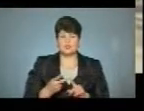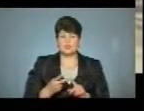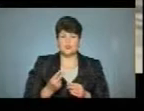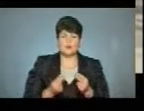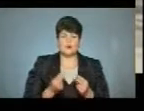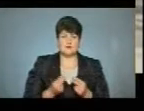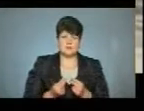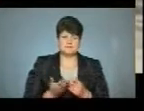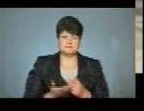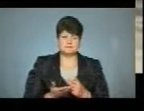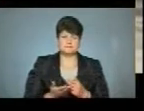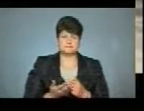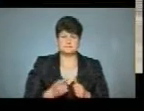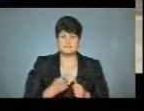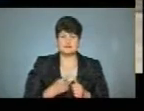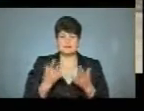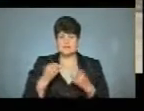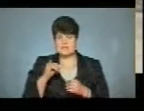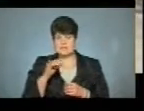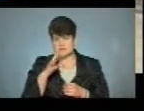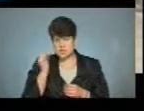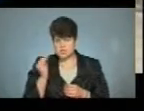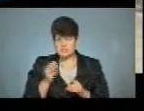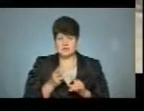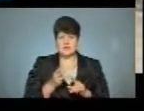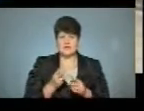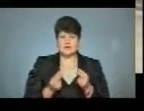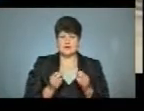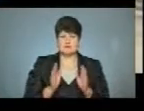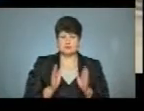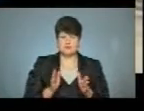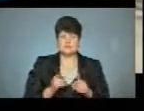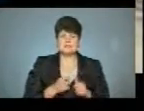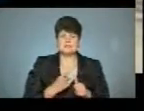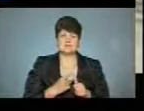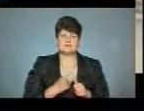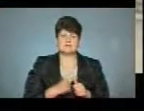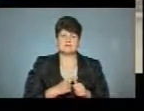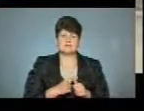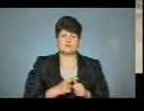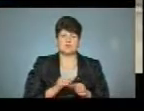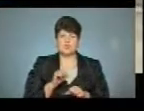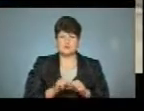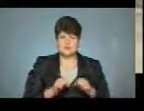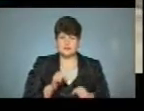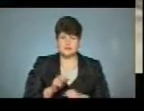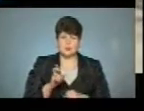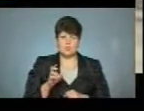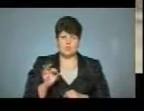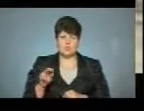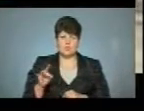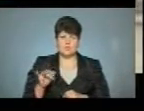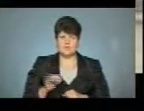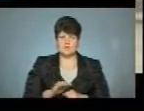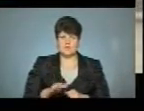гра, називається «День і ніч». Третя гра в нас буде називатися «У медведя у бору».